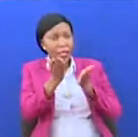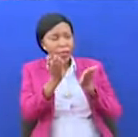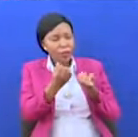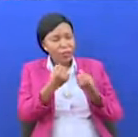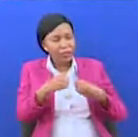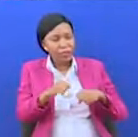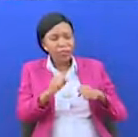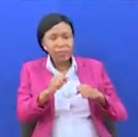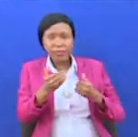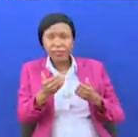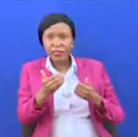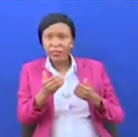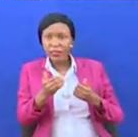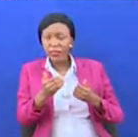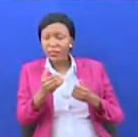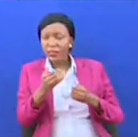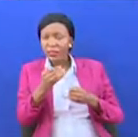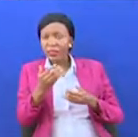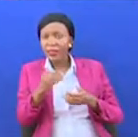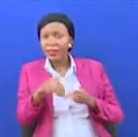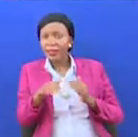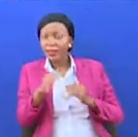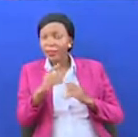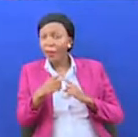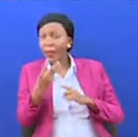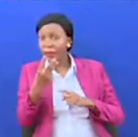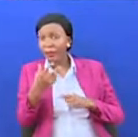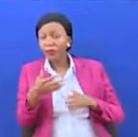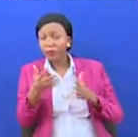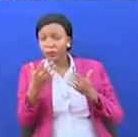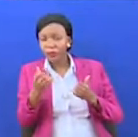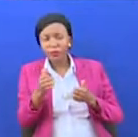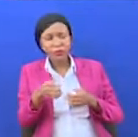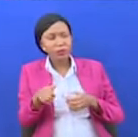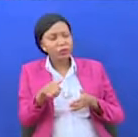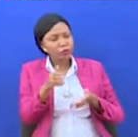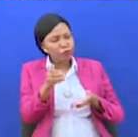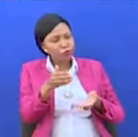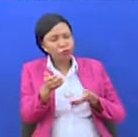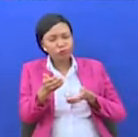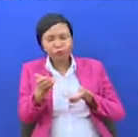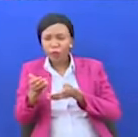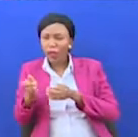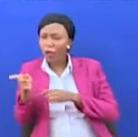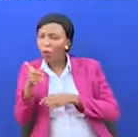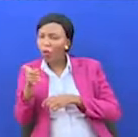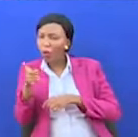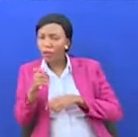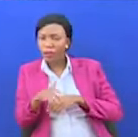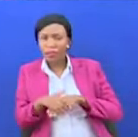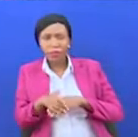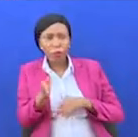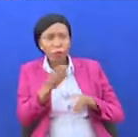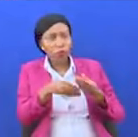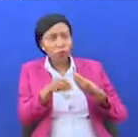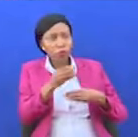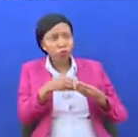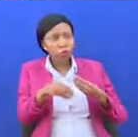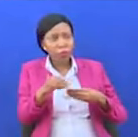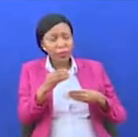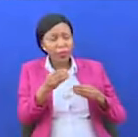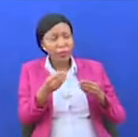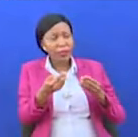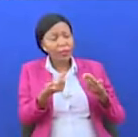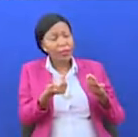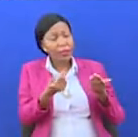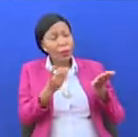ikidabo mara tatu kwa hapa tulipo ni ukusanyaji wa kodi. Na katika uchumi wa sasa ambao ni digital economy, kwa maana kwamba